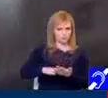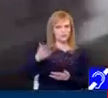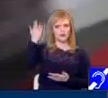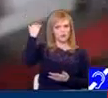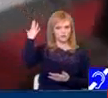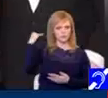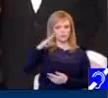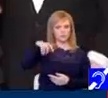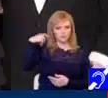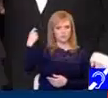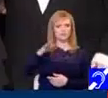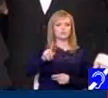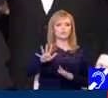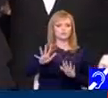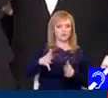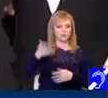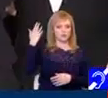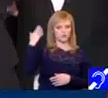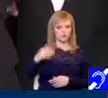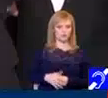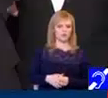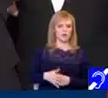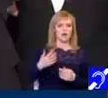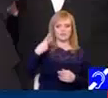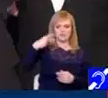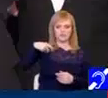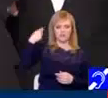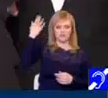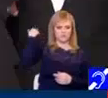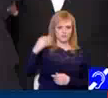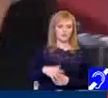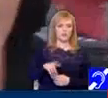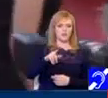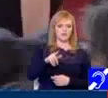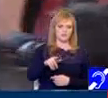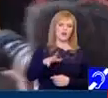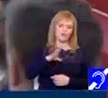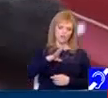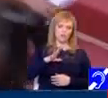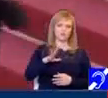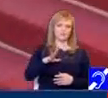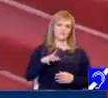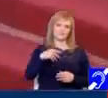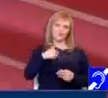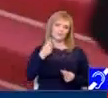de atunci pentru avansurile pe care i le-a făcut actriței acum 20 de ani, dar susține că a fost doar